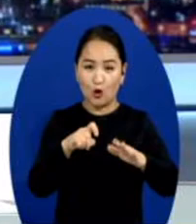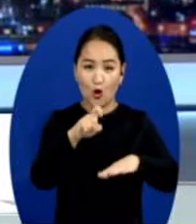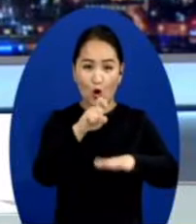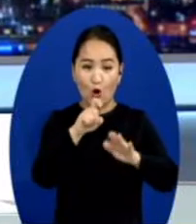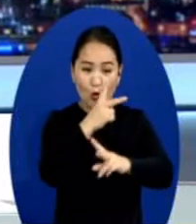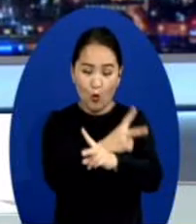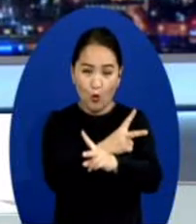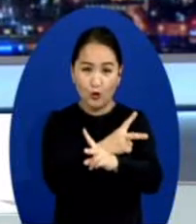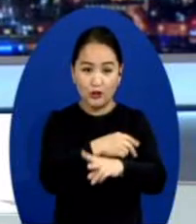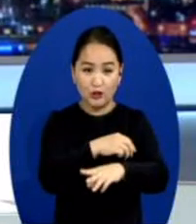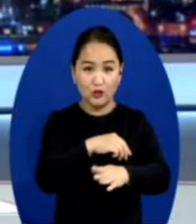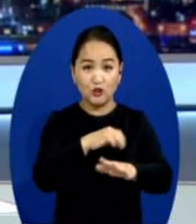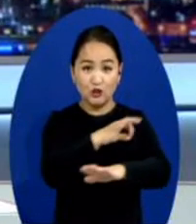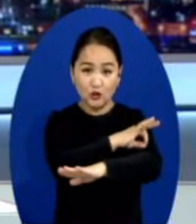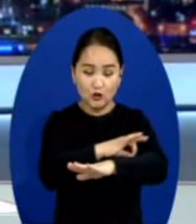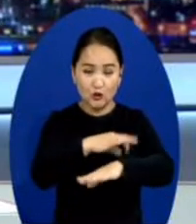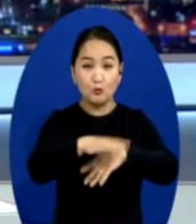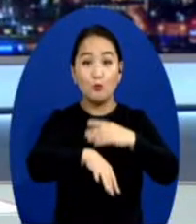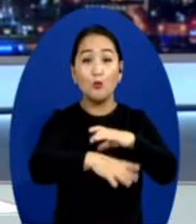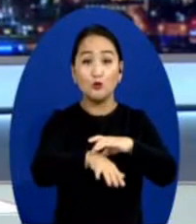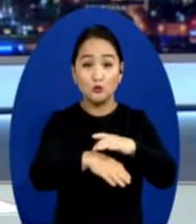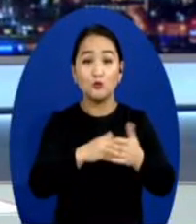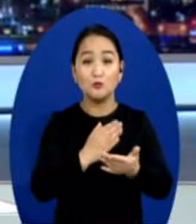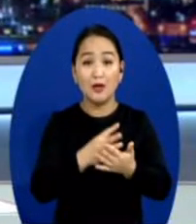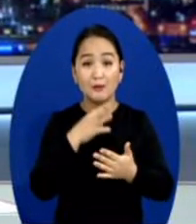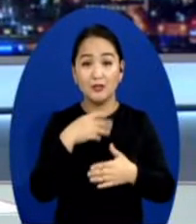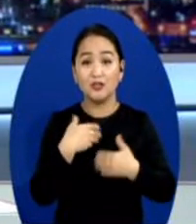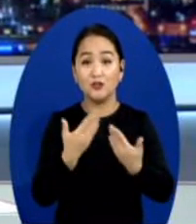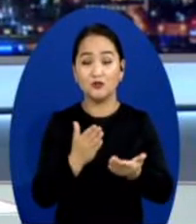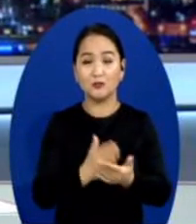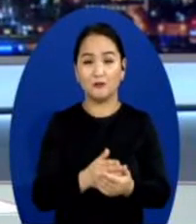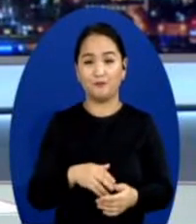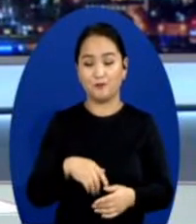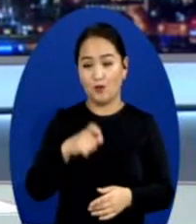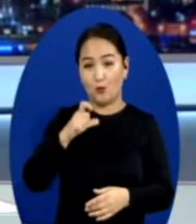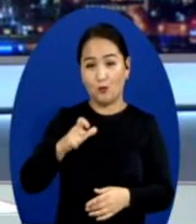гэдгийг илэрхийлсэн байна. За тэгэхээр хүн төрөлхтний амьдралд